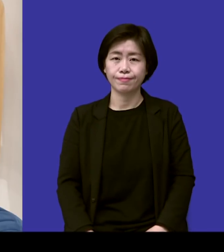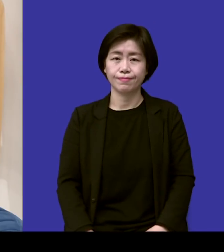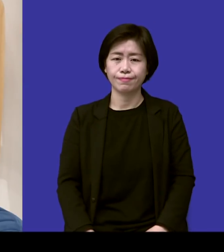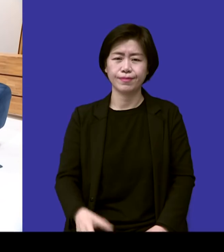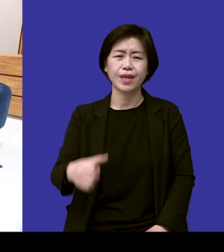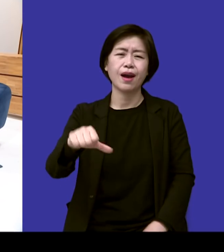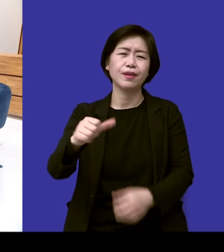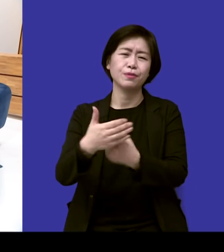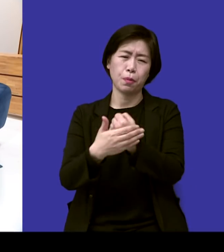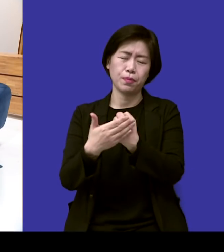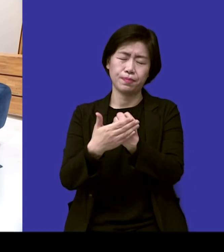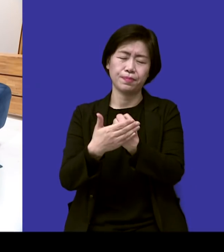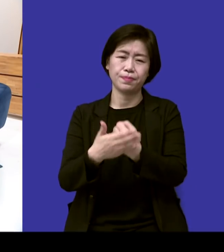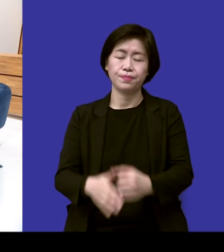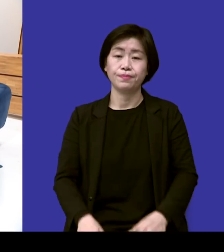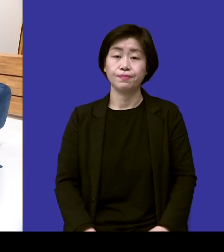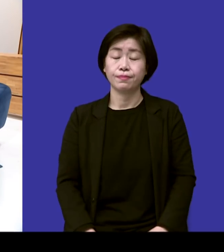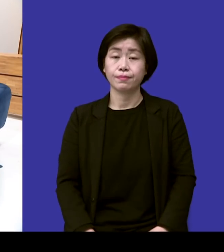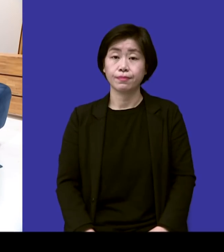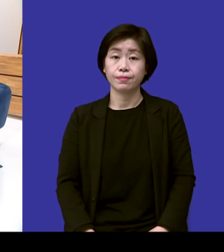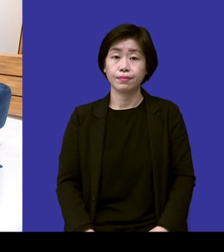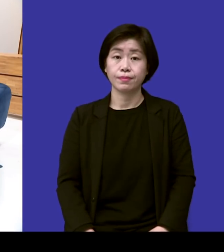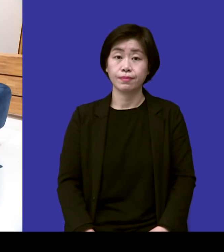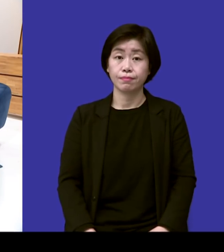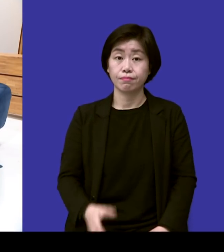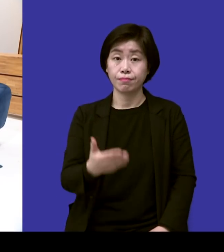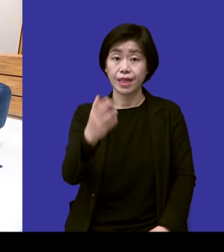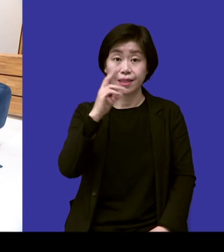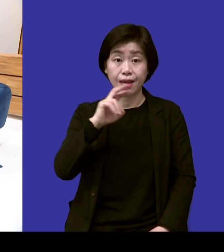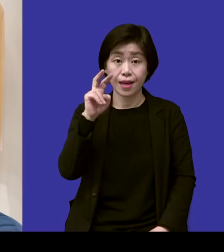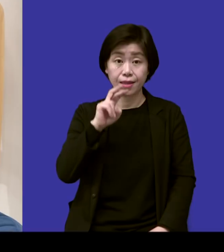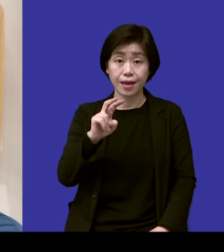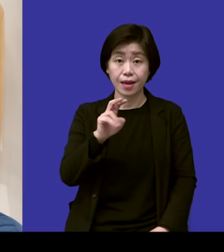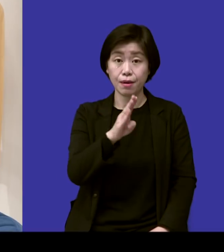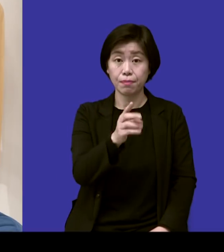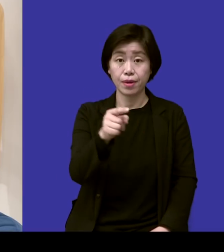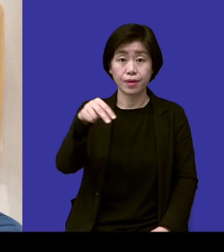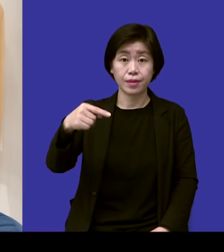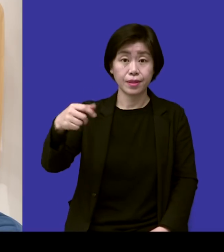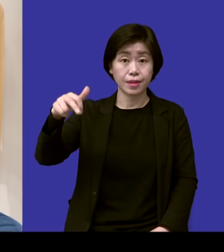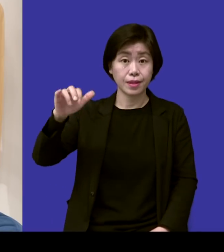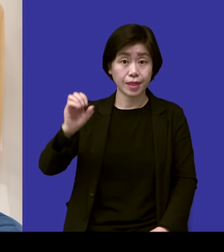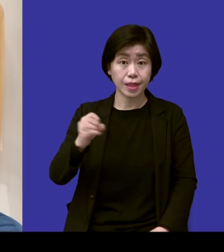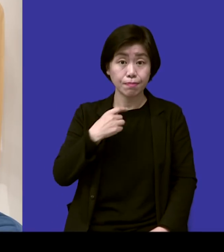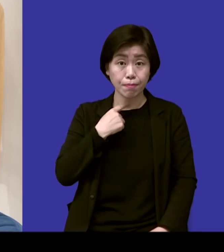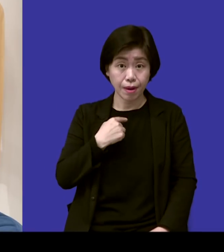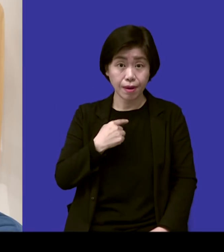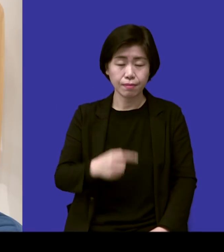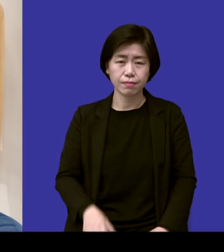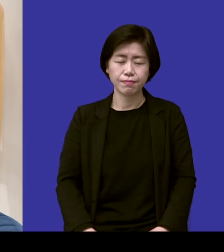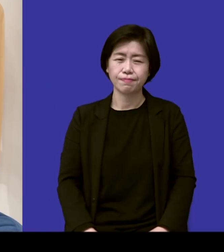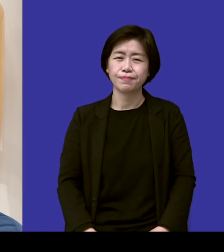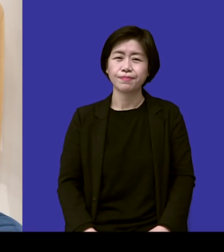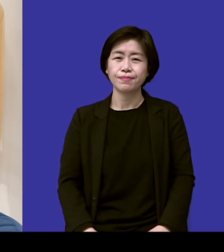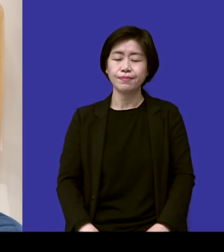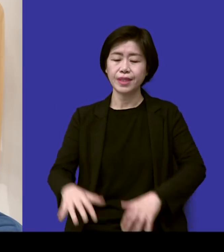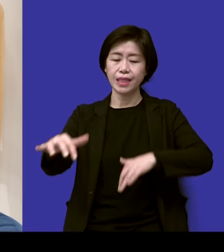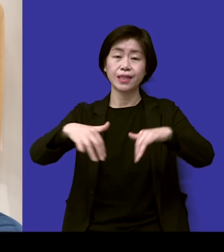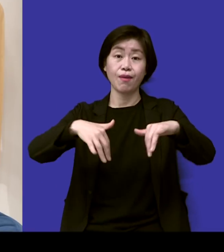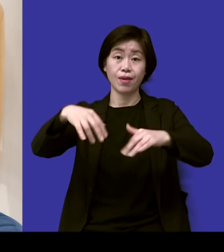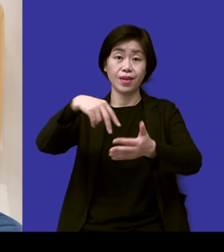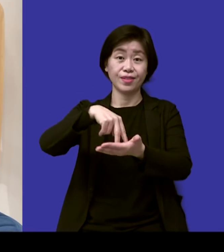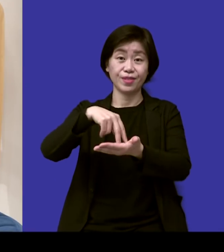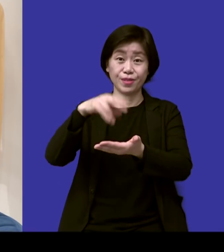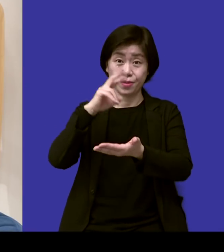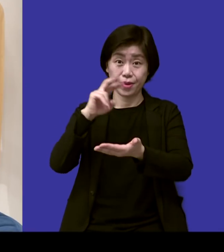인해서. 지금 찬양으로도 버스킹도 하셨어요? 네, 그 찬양 버스킹이라기보다는요. 제가 그때 이제